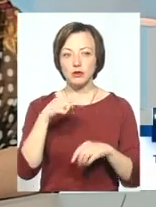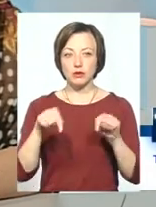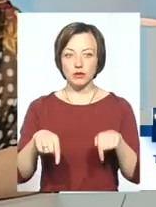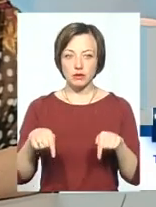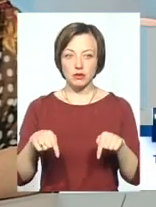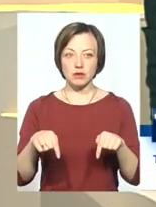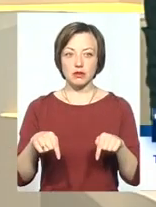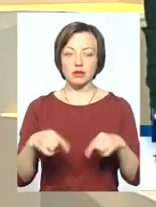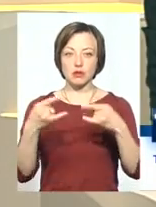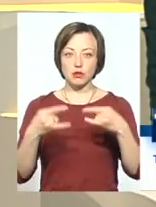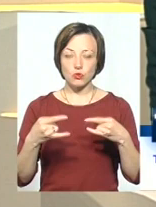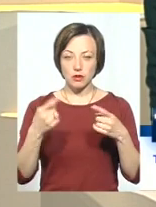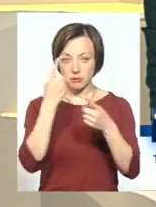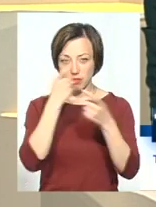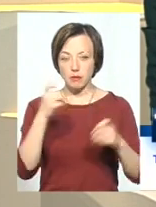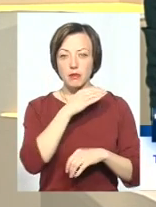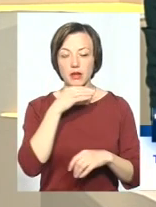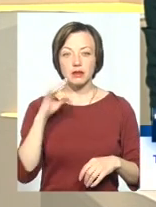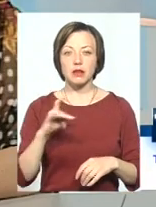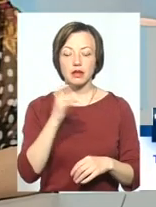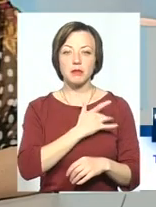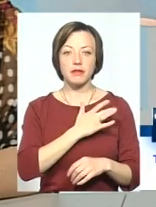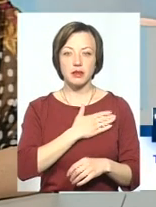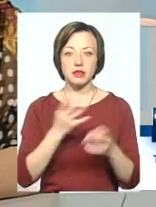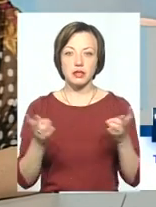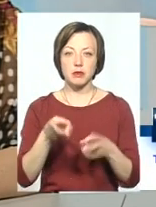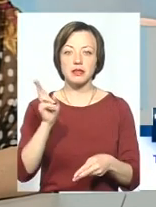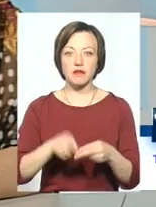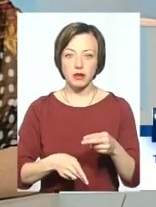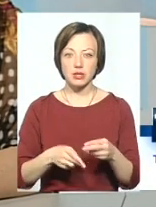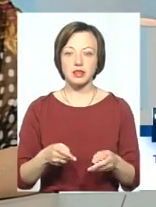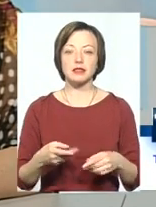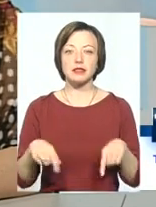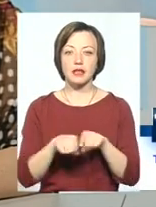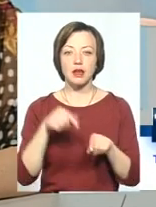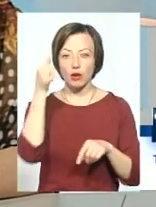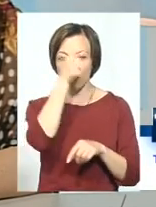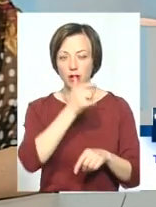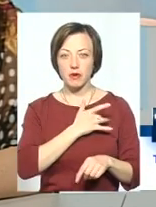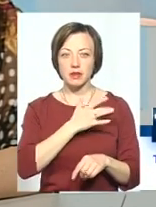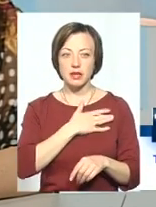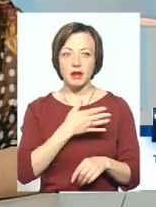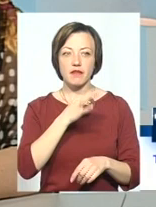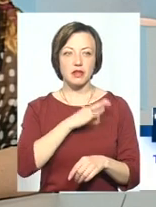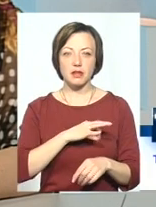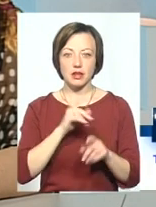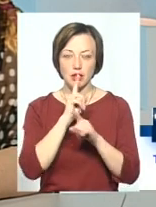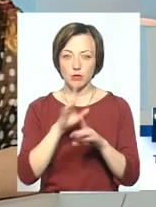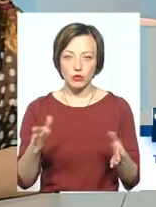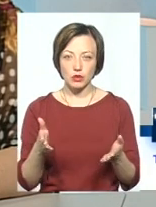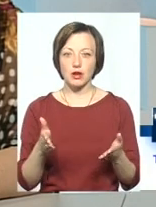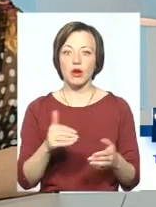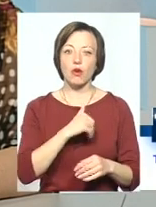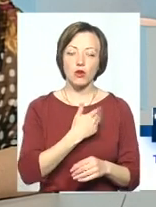цьому залі не не перший раз в цій студії, що приватизацію треба завершувати. За стільки років, як це йде приватизація, ефективності йої не буде.